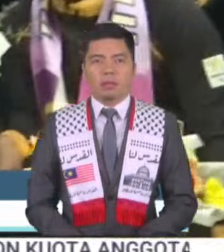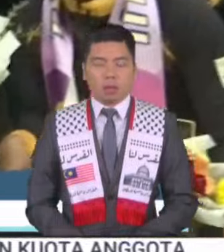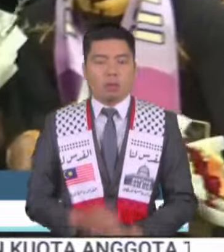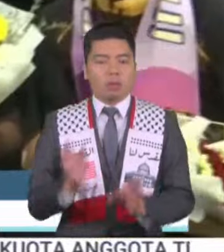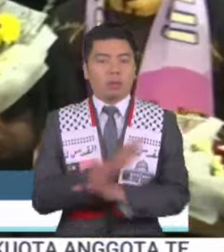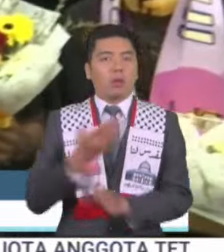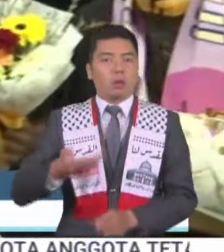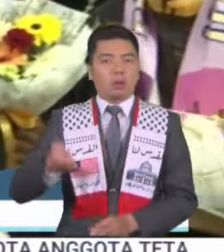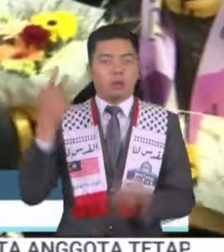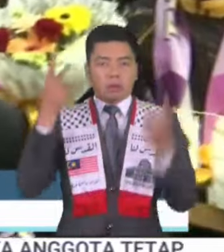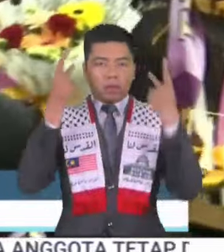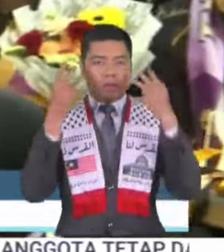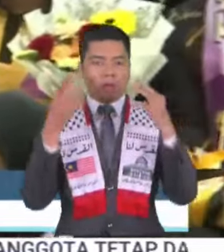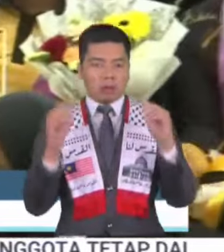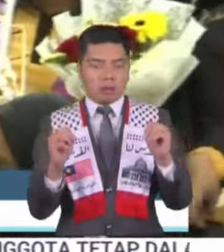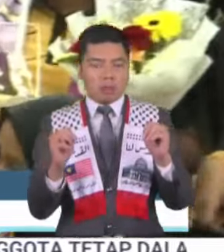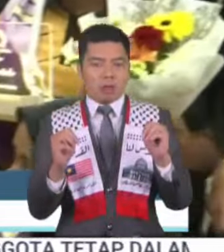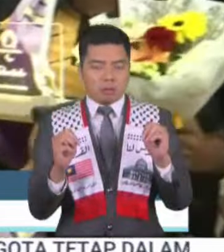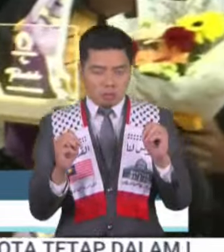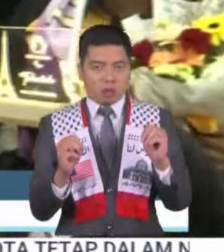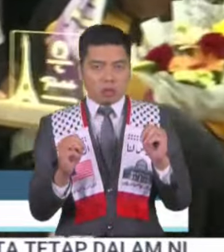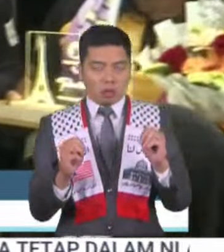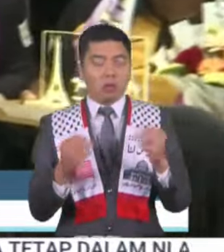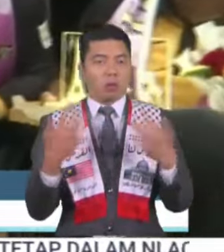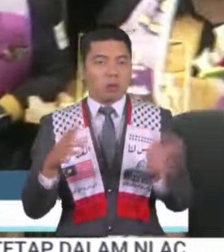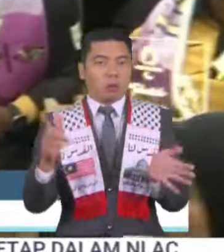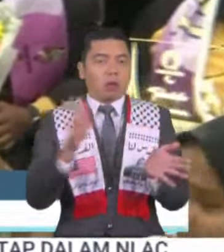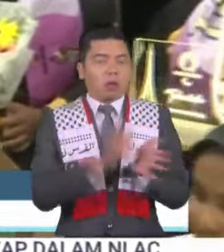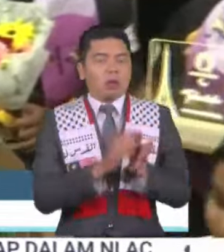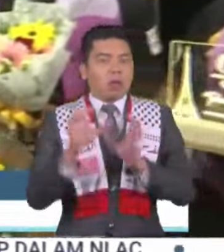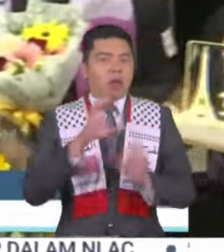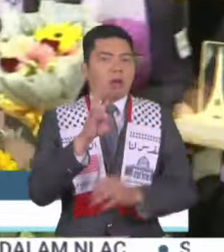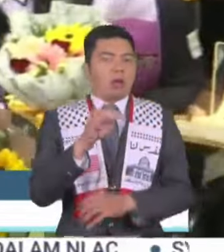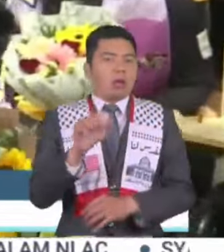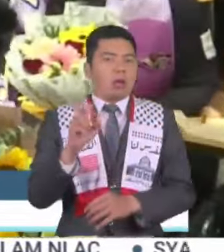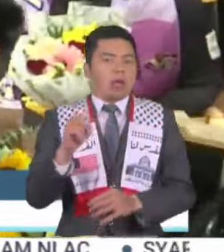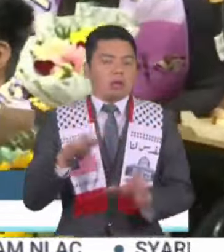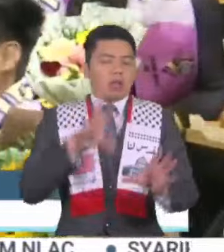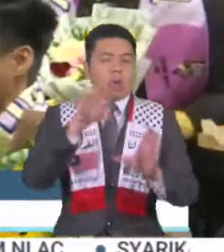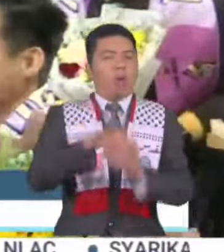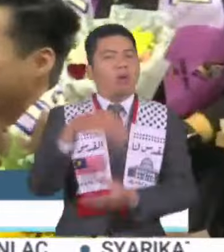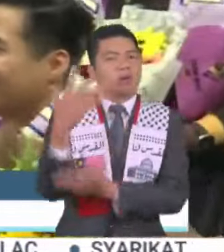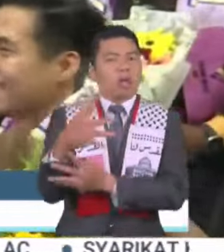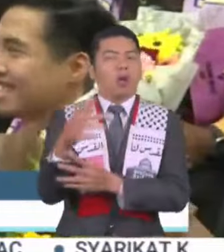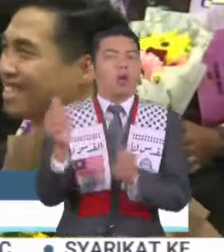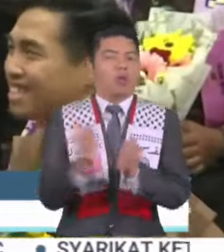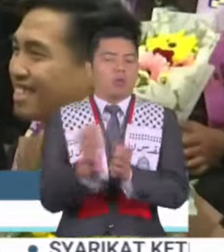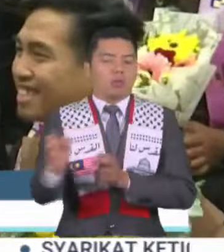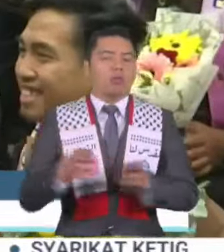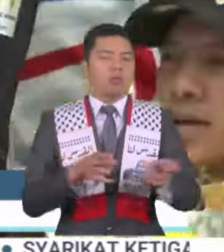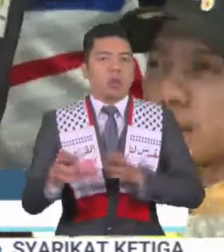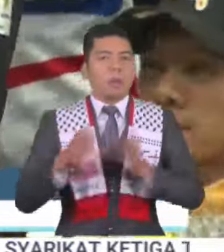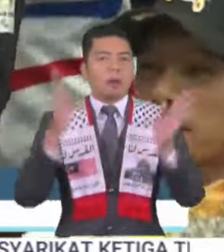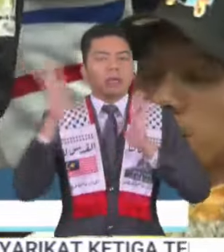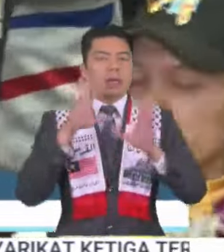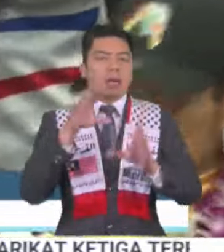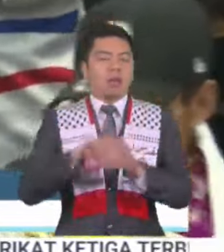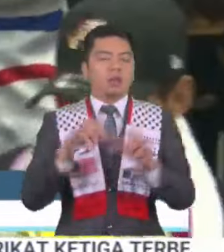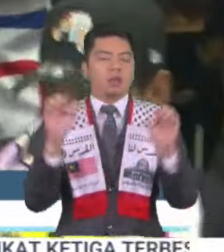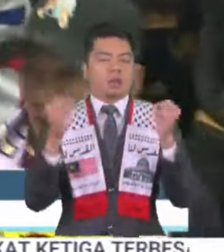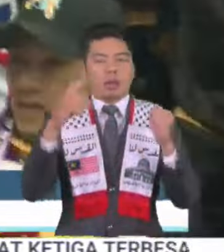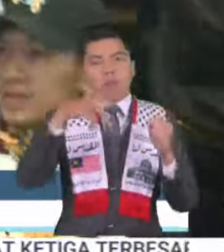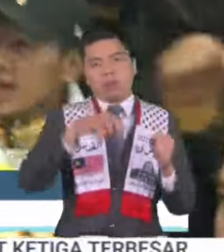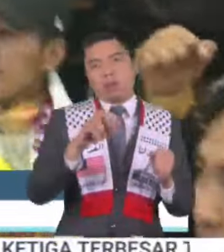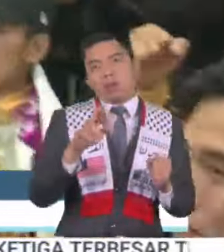Sebelum ini, Presiden MPM Dato' Sri Megadi Shariman dilaporkan mendakwa MSN campur tangan dengan pengurusan kontinjen negara di Sukan Paralimpik